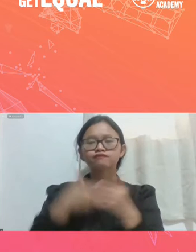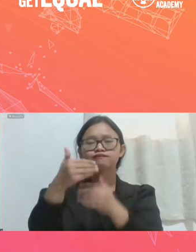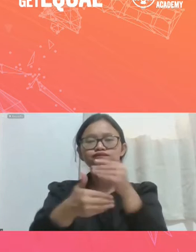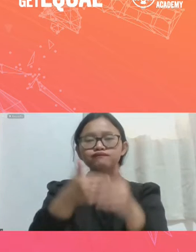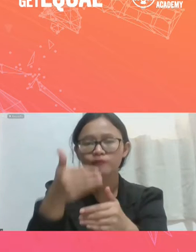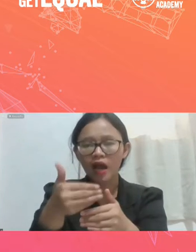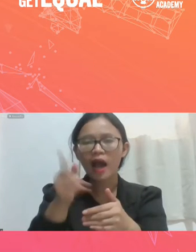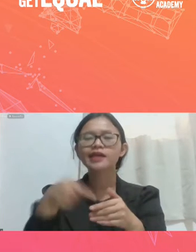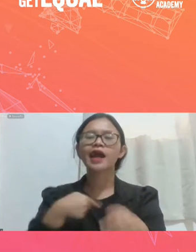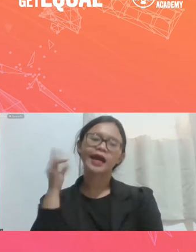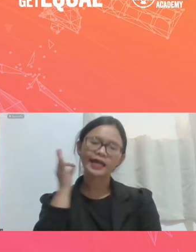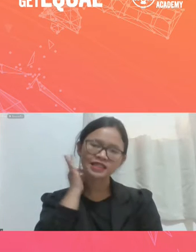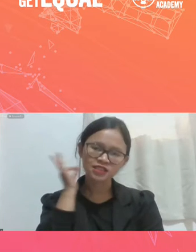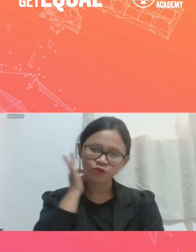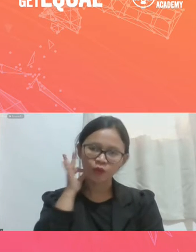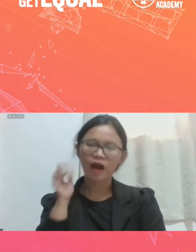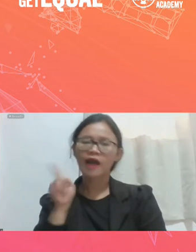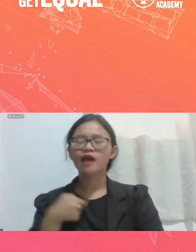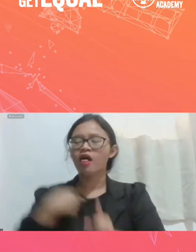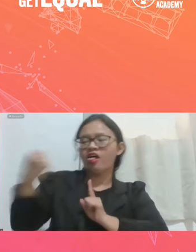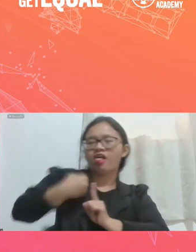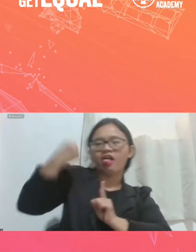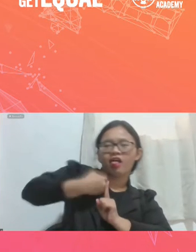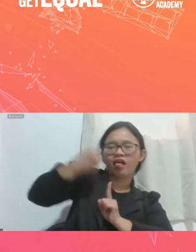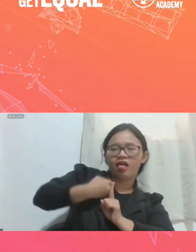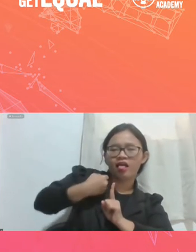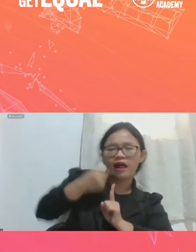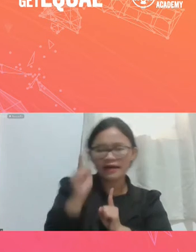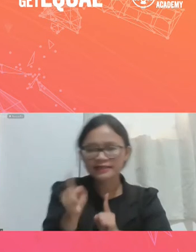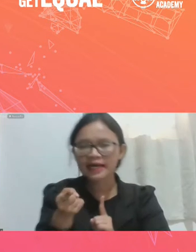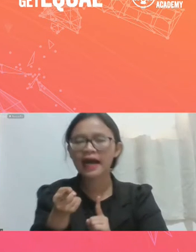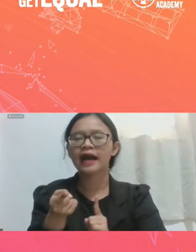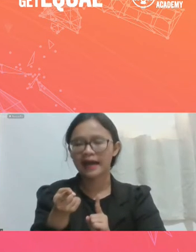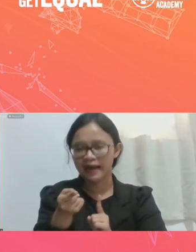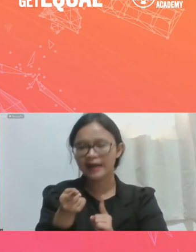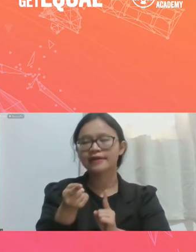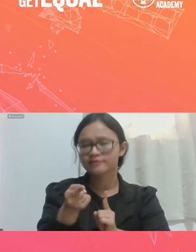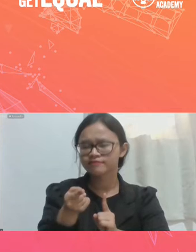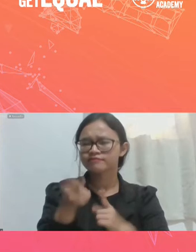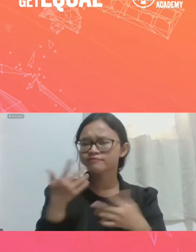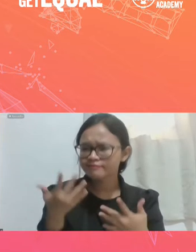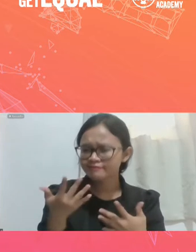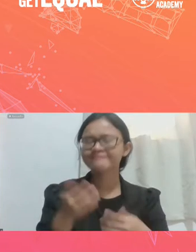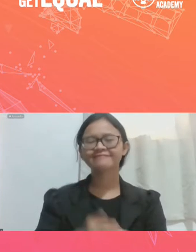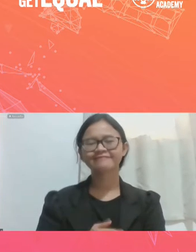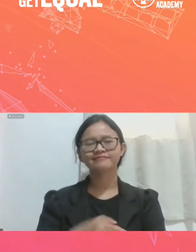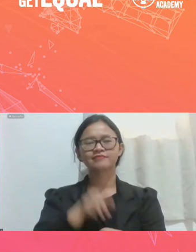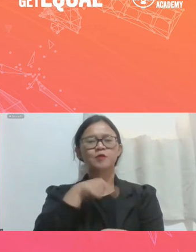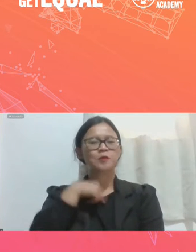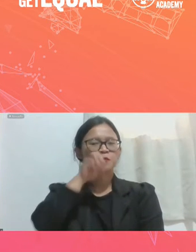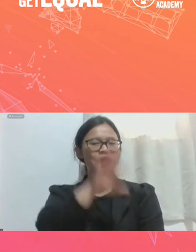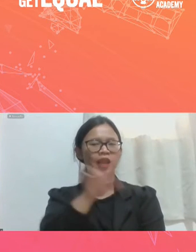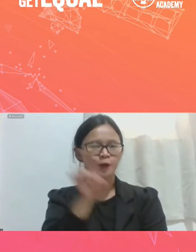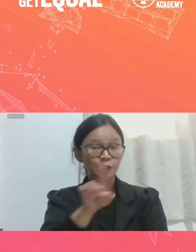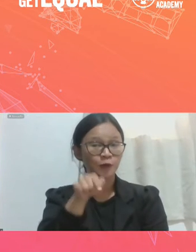juga risiko tindak kekerasan yang bisa dialami anak perempuan di dunia daring. Oke, baiklah. Saya akan sampaikan